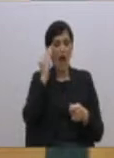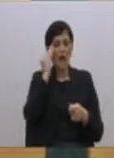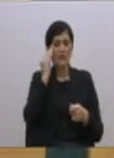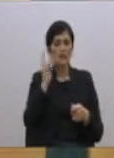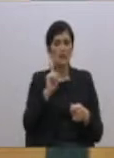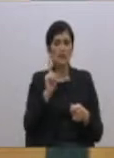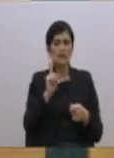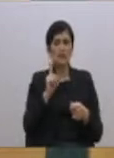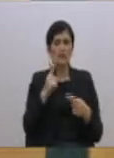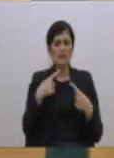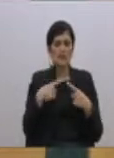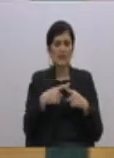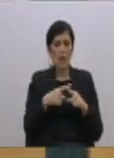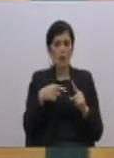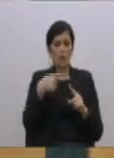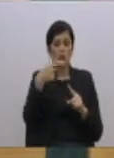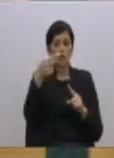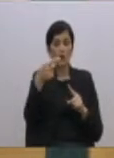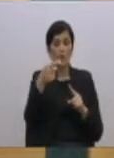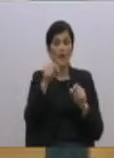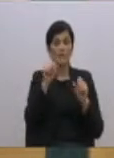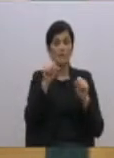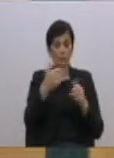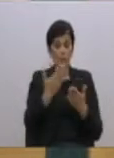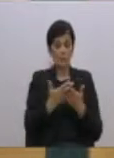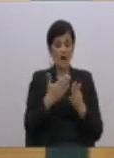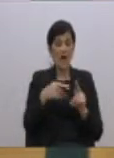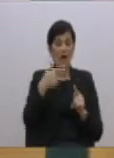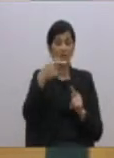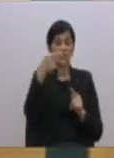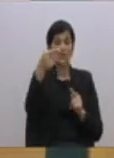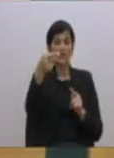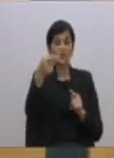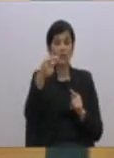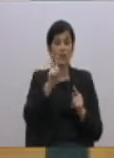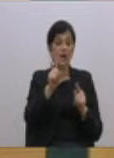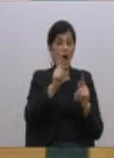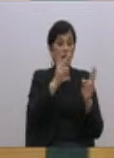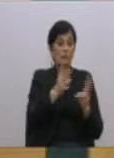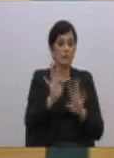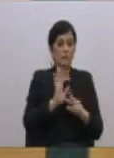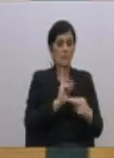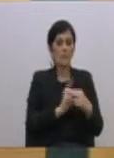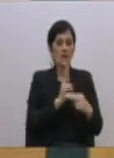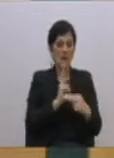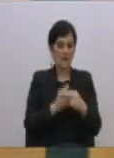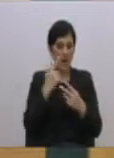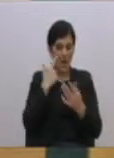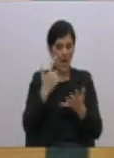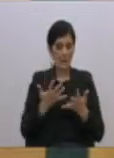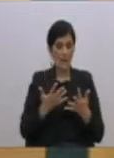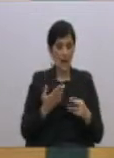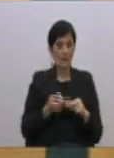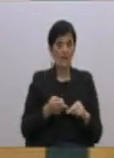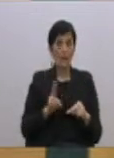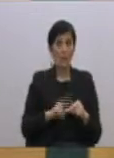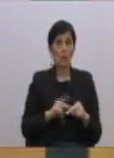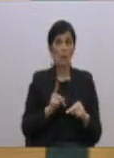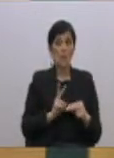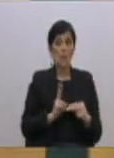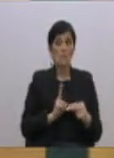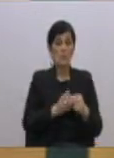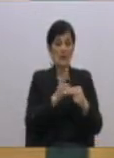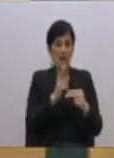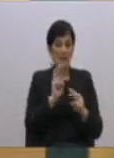თეორიულად შემდგომში დასაშვების შესაძლო შემთხვევების პრევენციული ეფექტის ქონას. ამიტომ ამ შემთხვევაში აქ ამ პრევენციულ